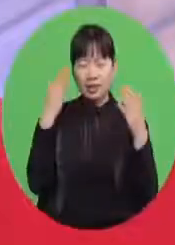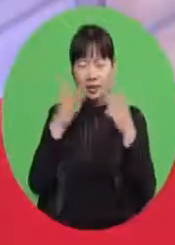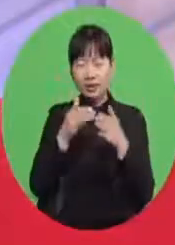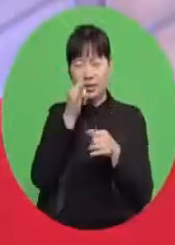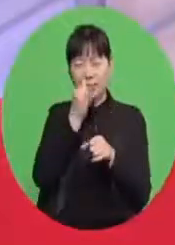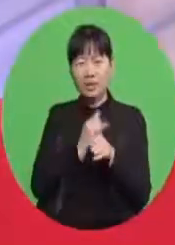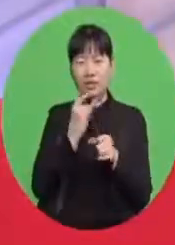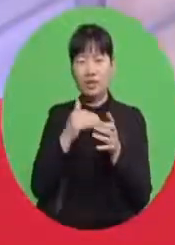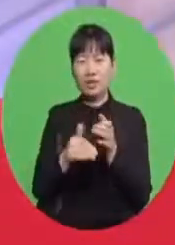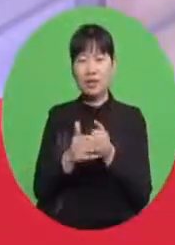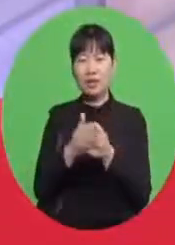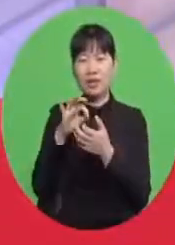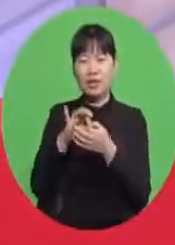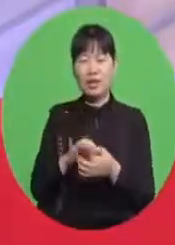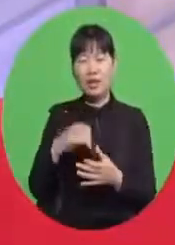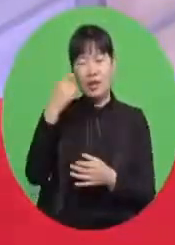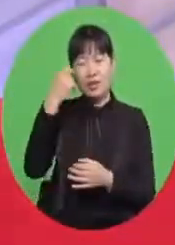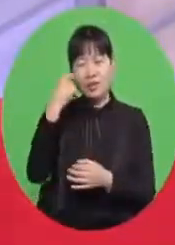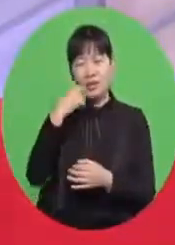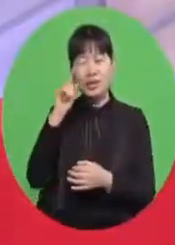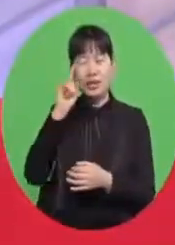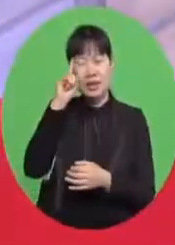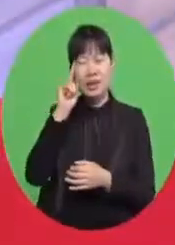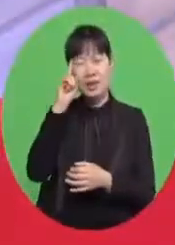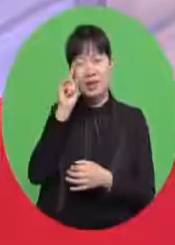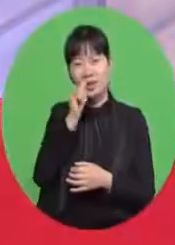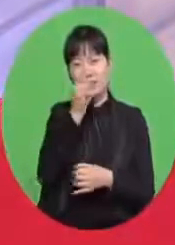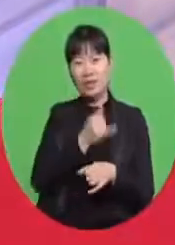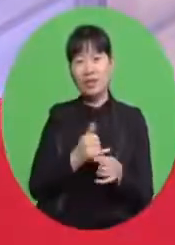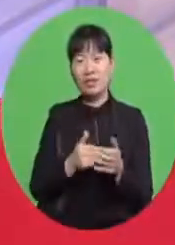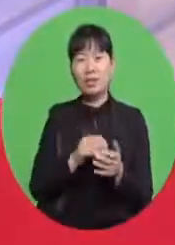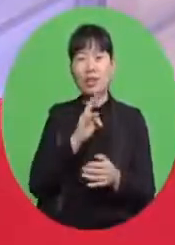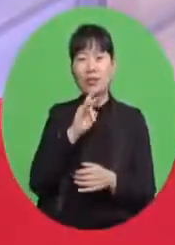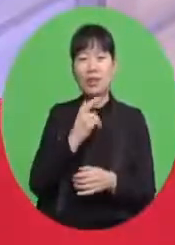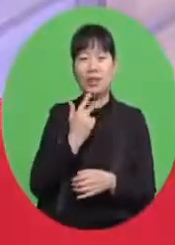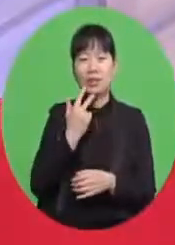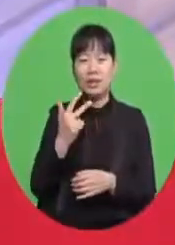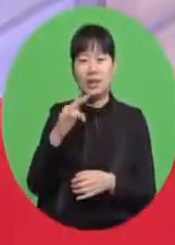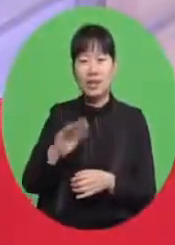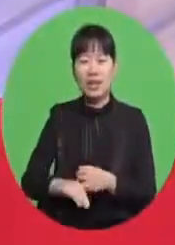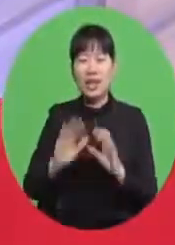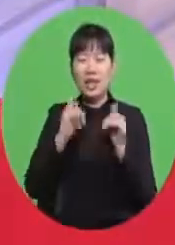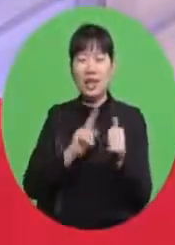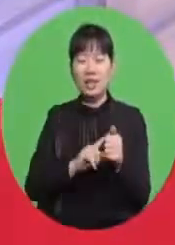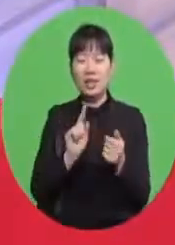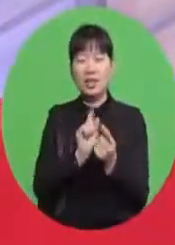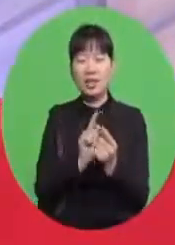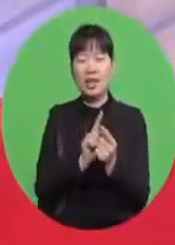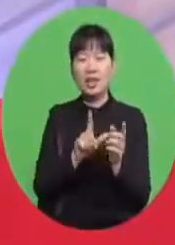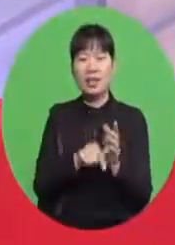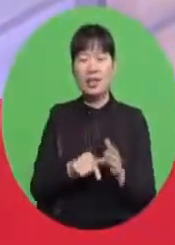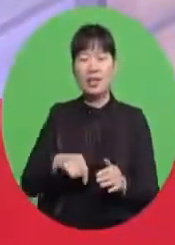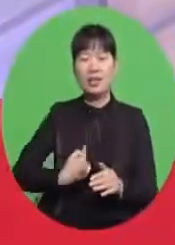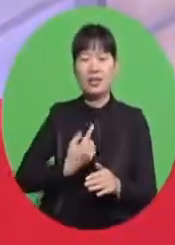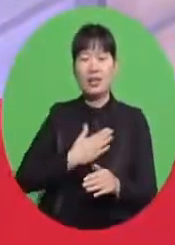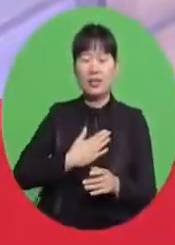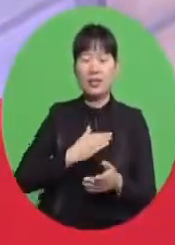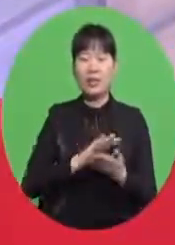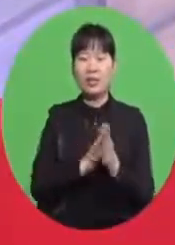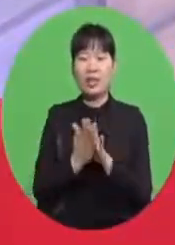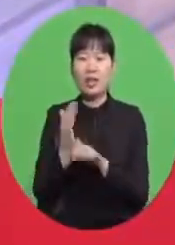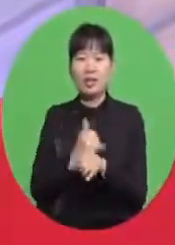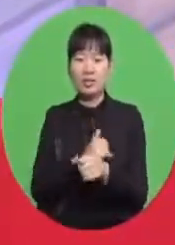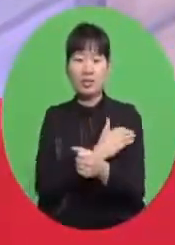보니까 계속 이제 징징거리고 짜증을 내게 돼요. 그래서 이 만 7세 이하의 아이들을 다룰 때는 스스로 어떤 감정을 전환시키는